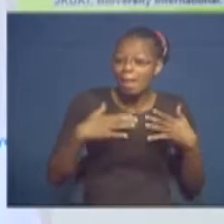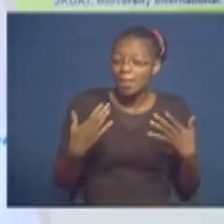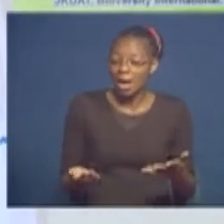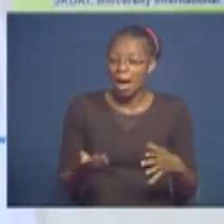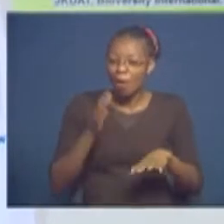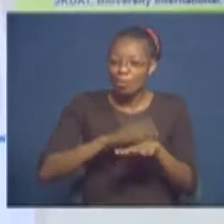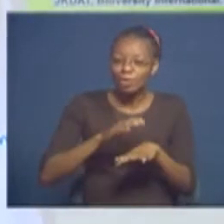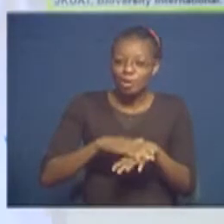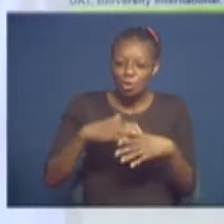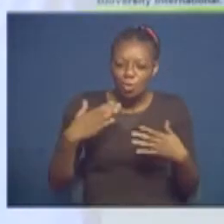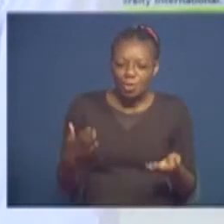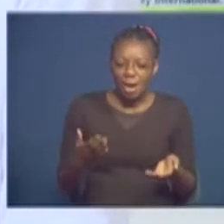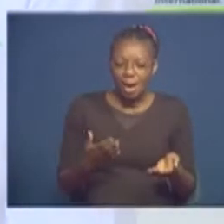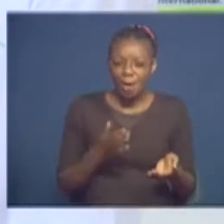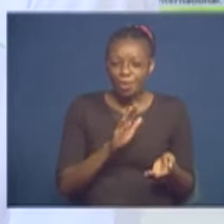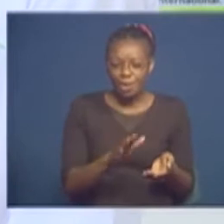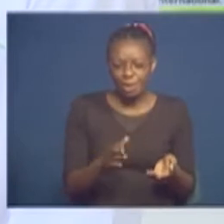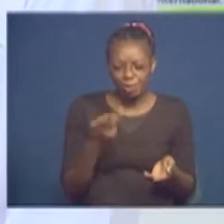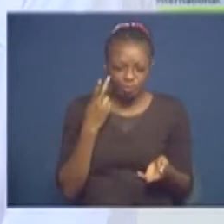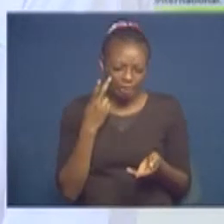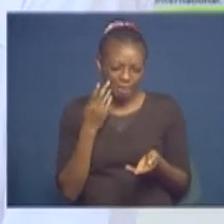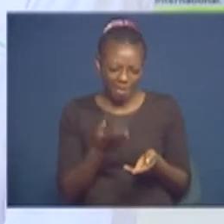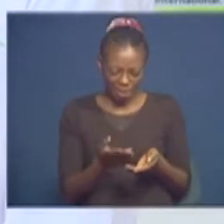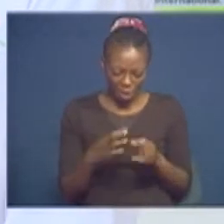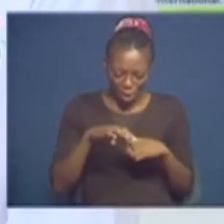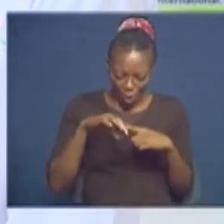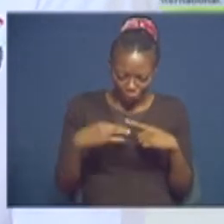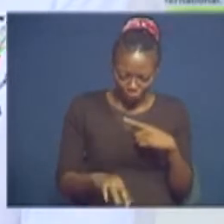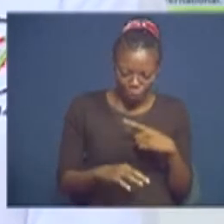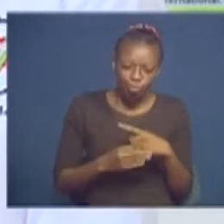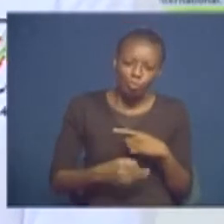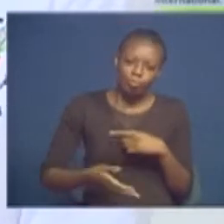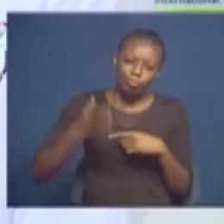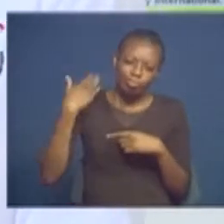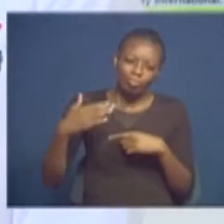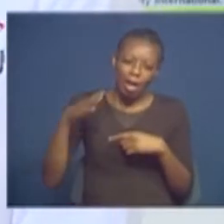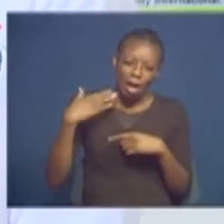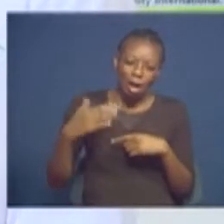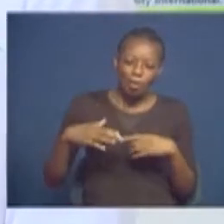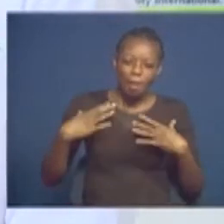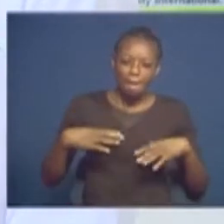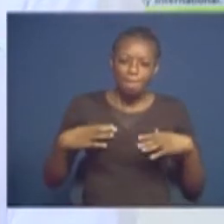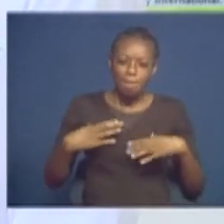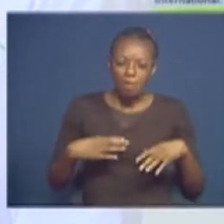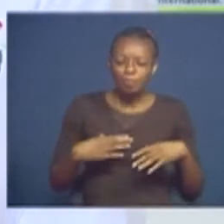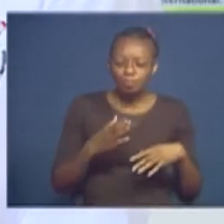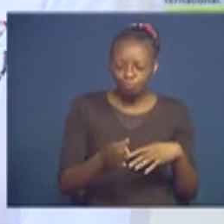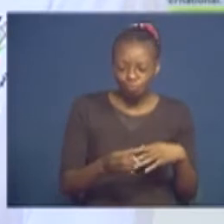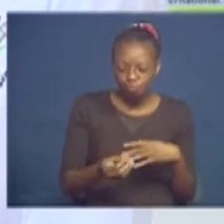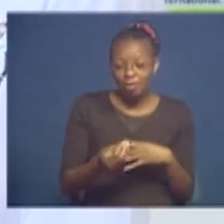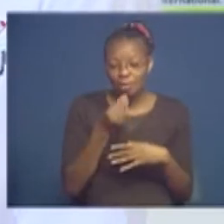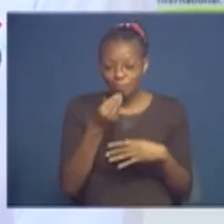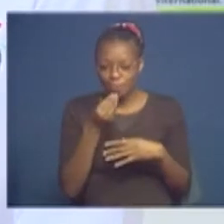tulikuwa tunaonelea kwamba hizi mboga ambazo zilikuwa zinatumiwa na wazazi wetu ama wale